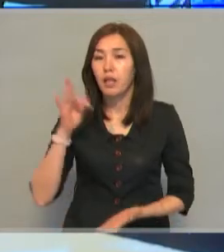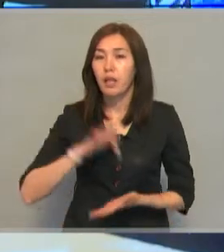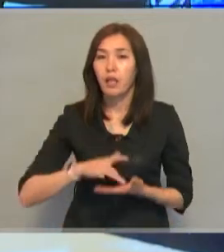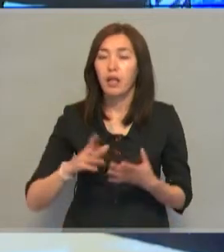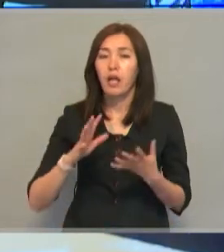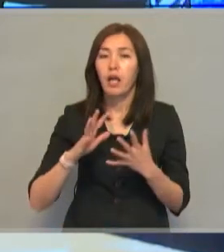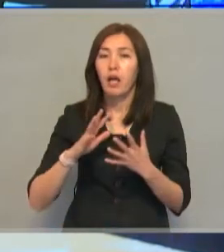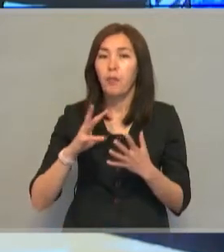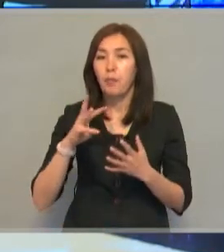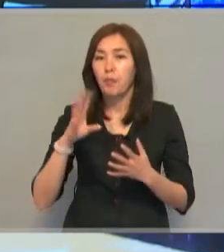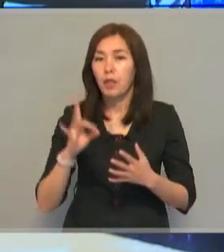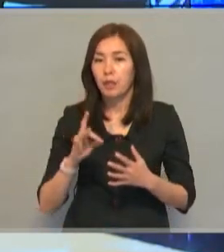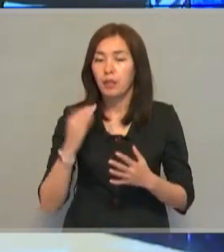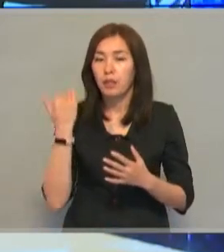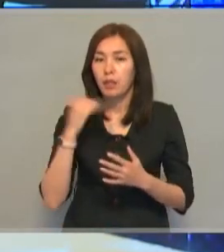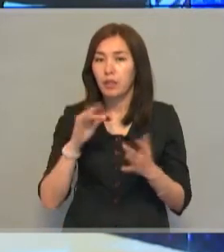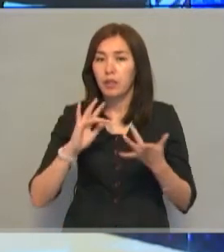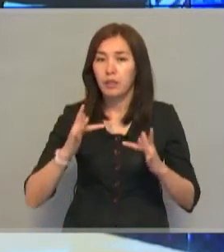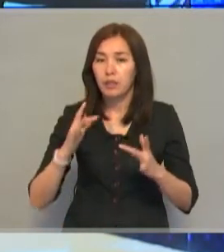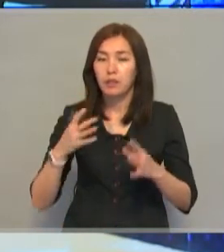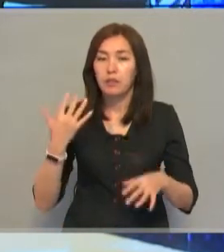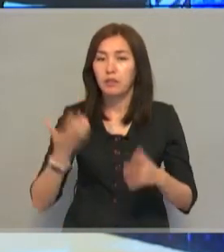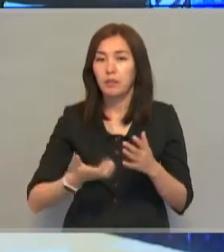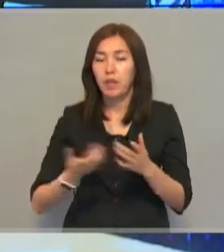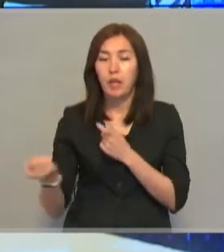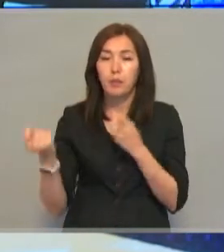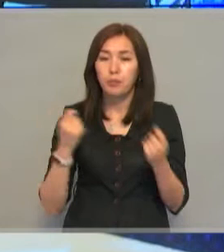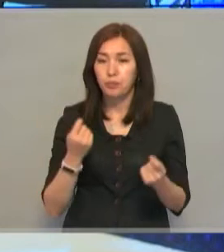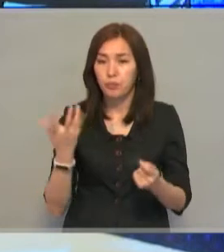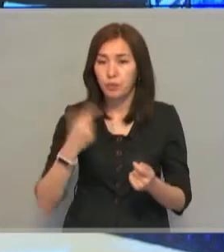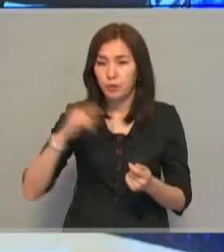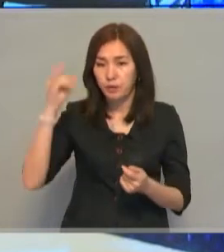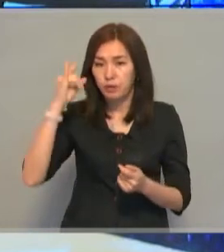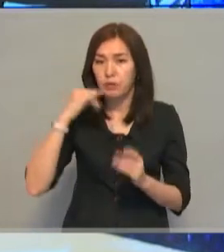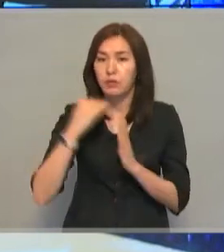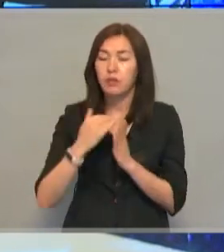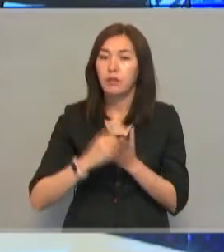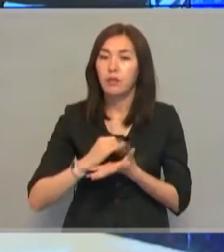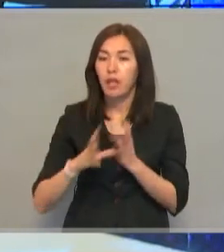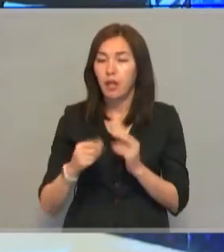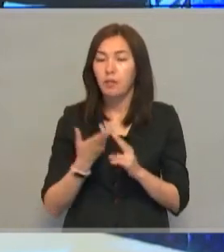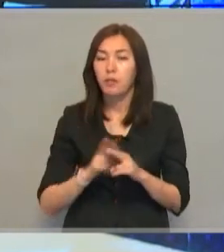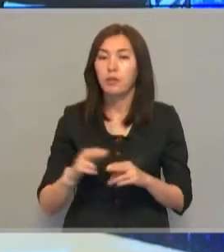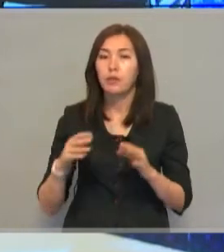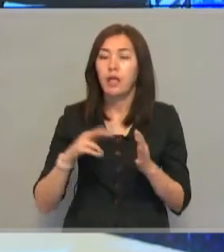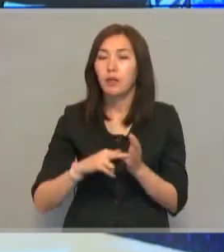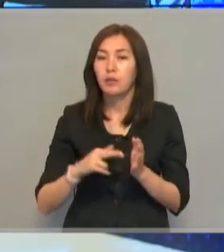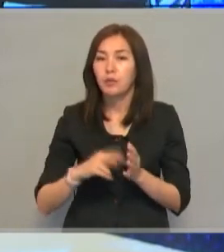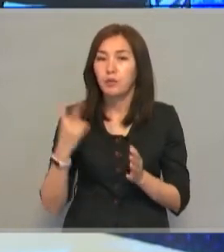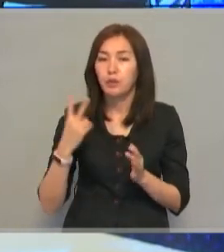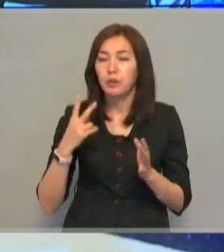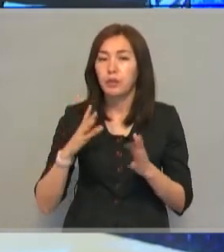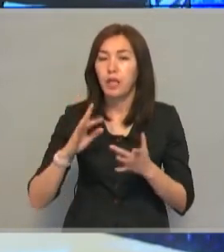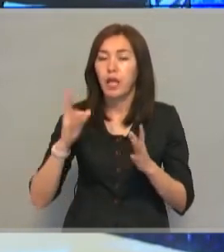Шымкенттің Шалғайдағы шағын аудандарына сапалы интернет көзі жеткізілуде. Цифрлы Қазақстан бағдарламасы аясында жүзеге асып жатқан бұл жобаға екі